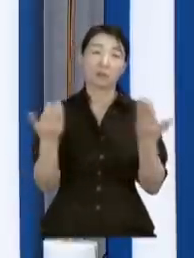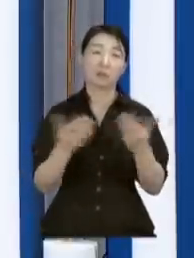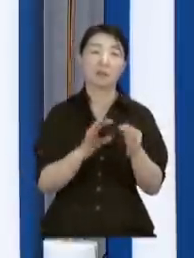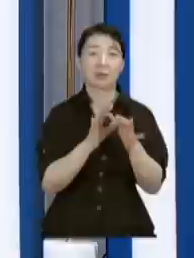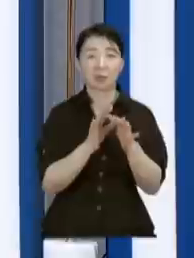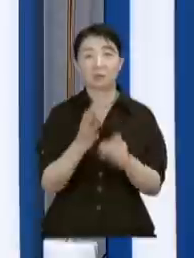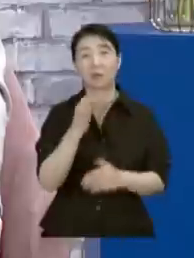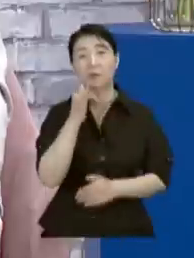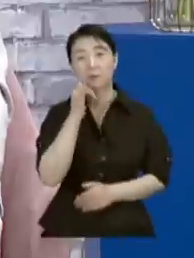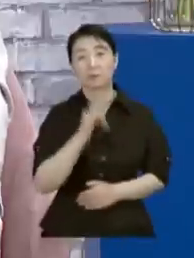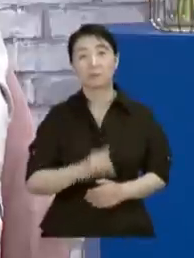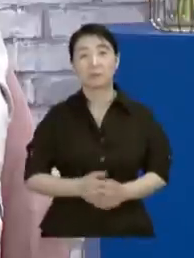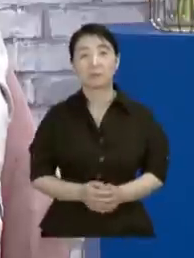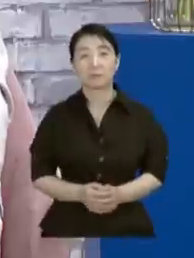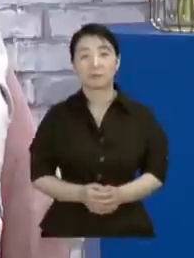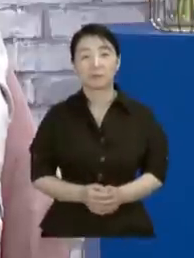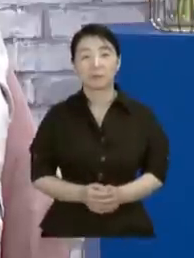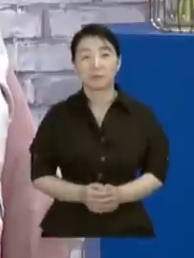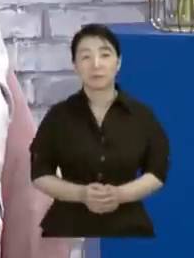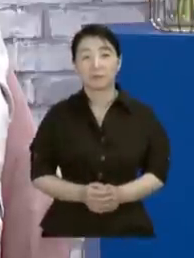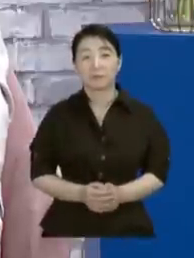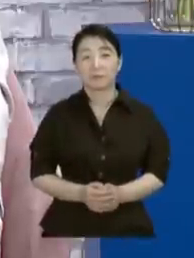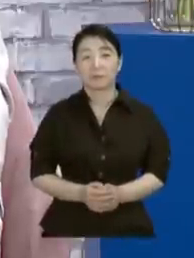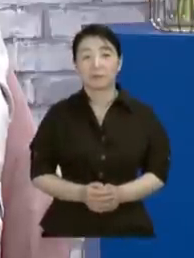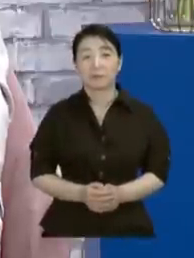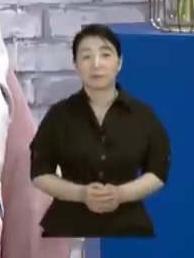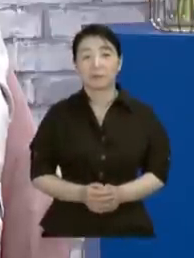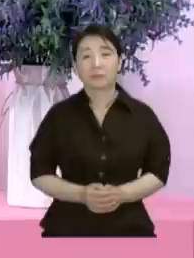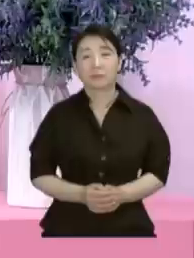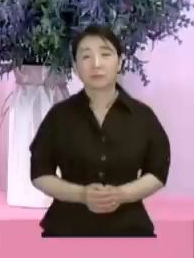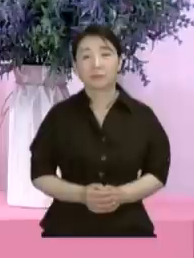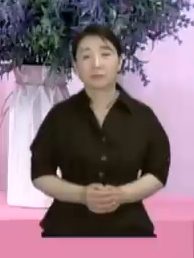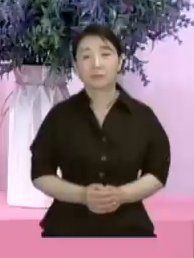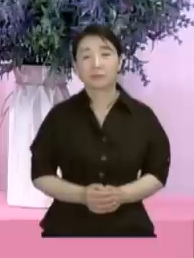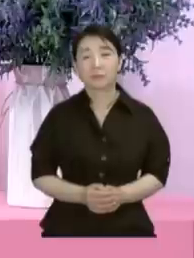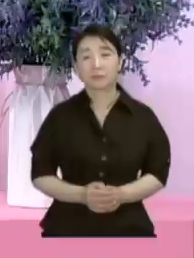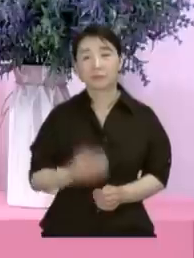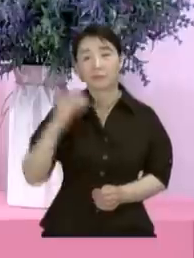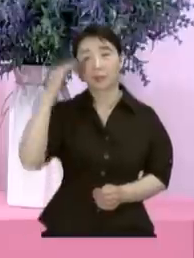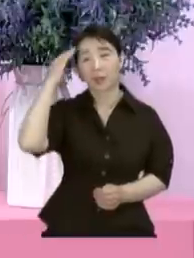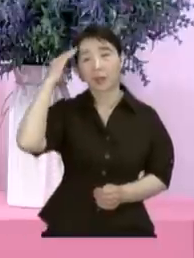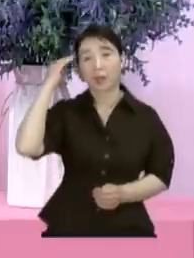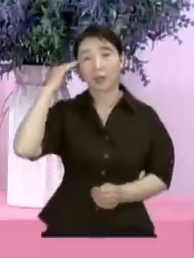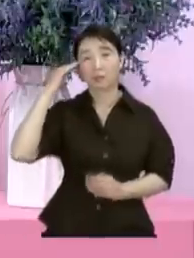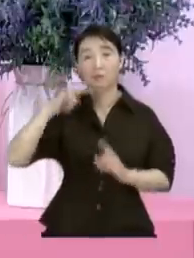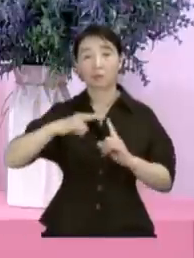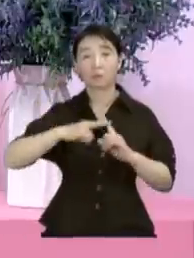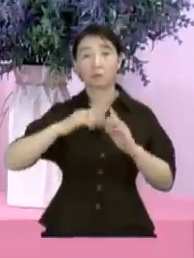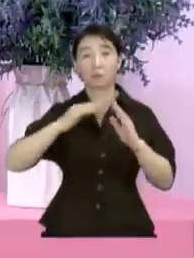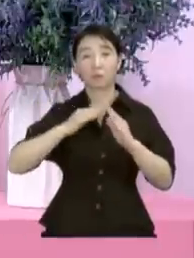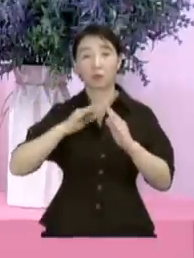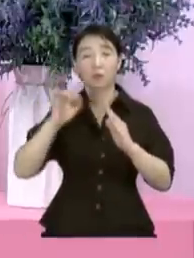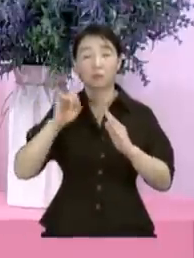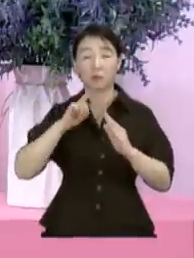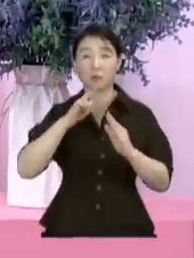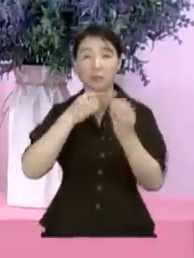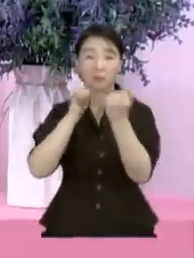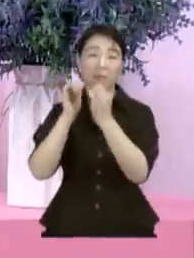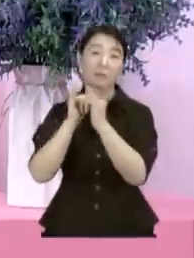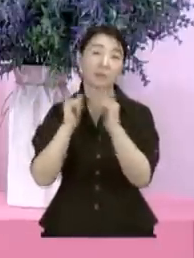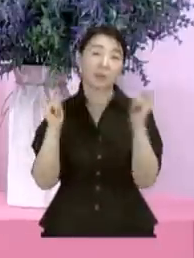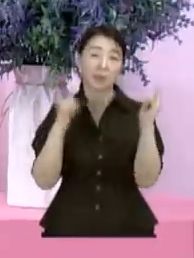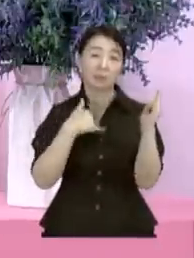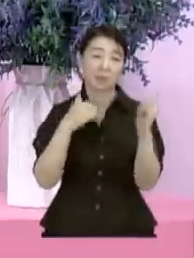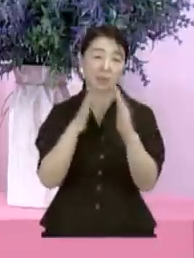계속할 수 있기를 바라고요. 네. 그리고 또 하나는 한국교회가 아까 말씀드린 것처럼 탈북민들을